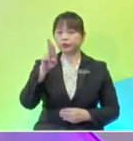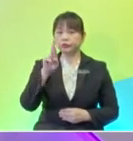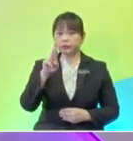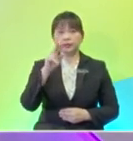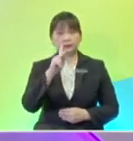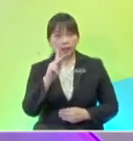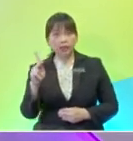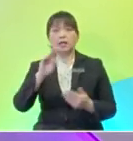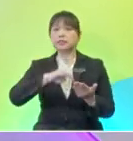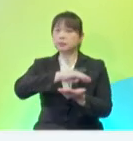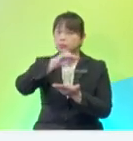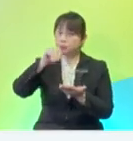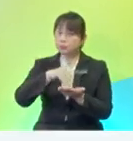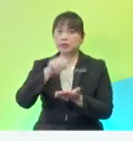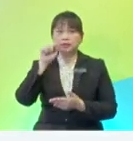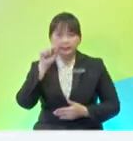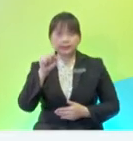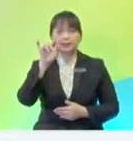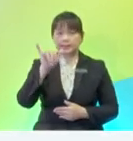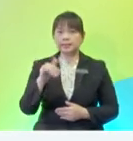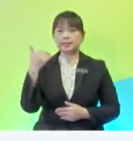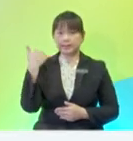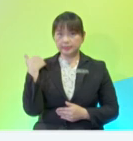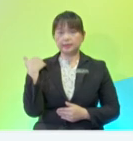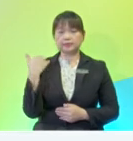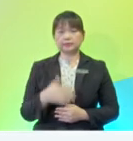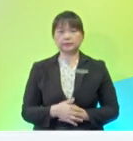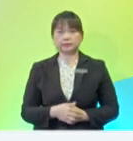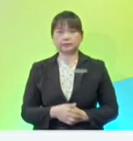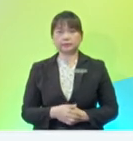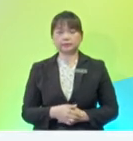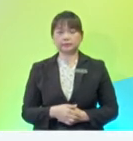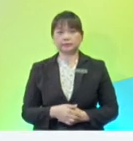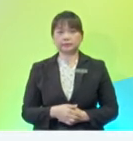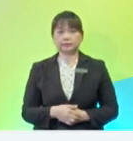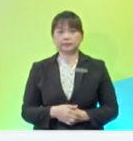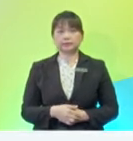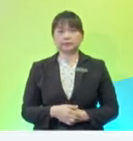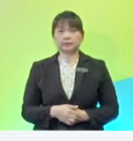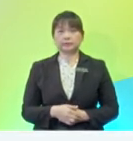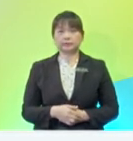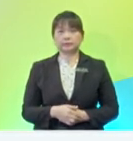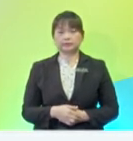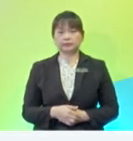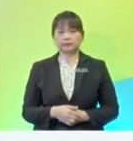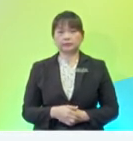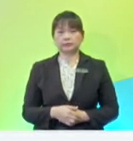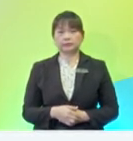dan lima Ini dia akan bertindih satu lima kalau Kak sini satu dan lima di sini pun satu dan lima oke